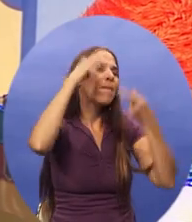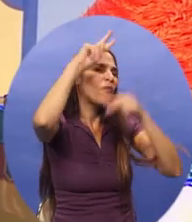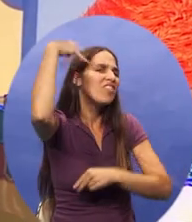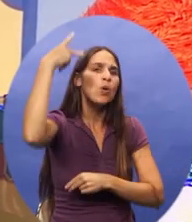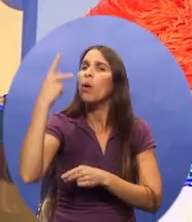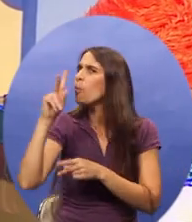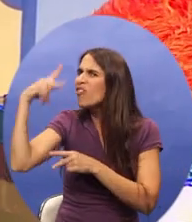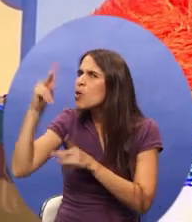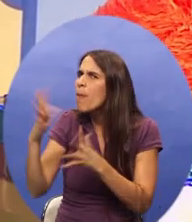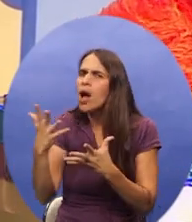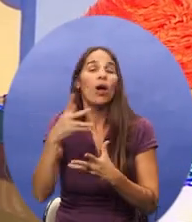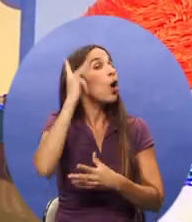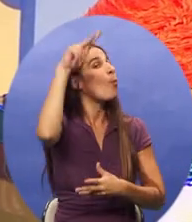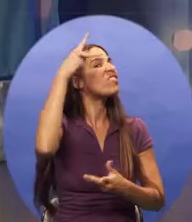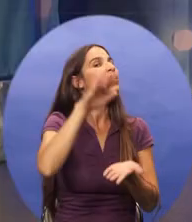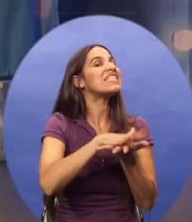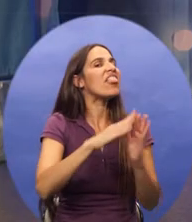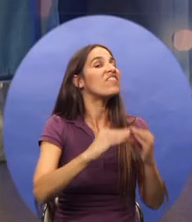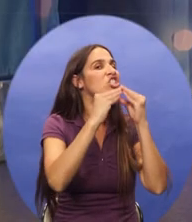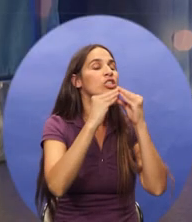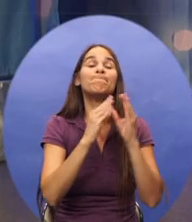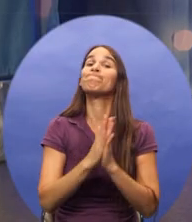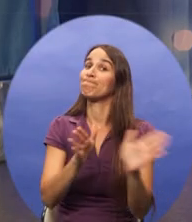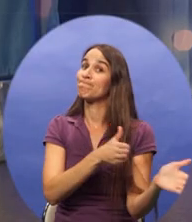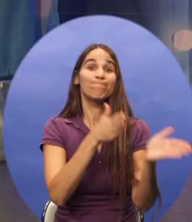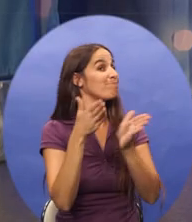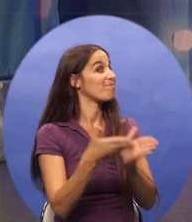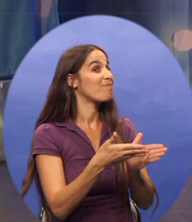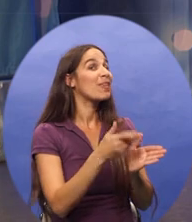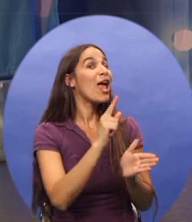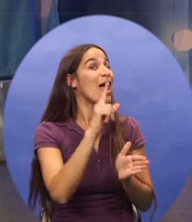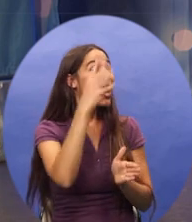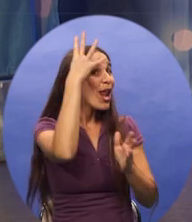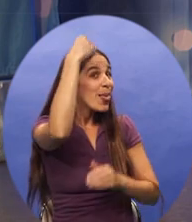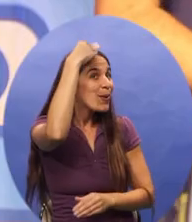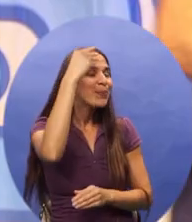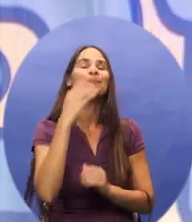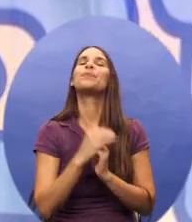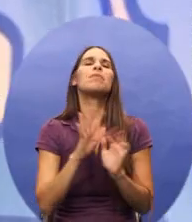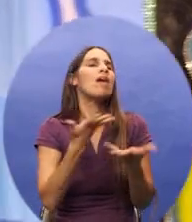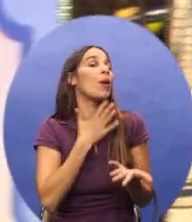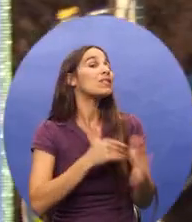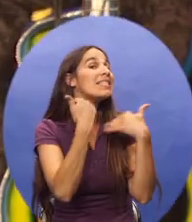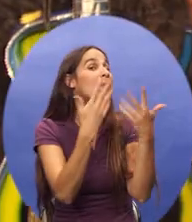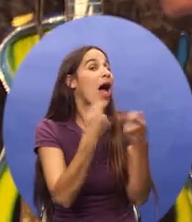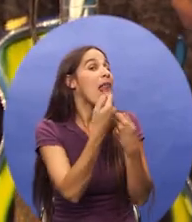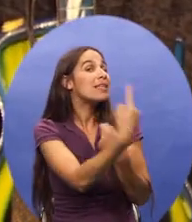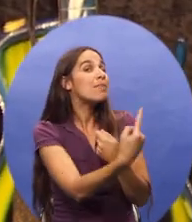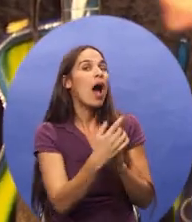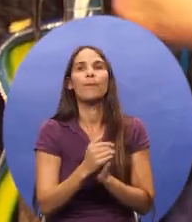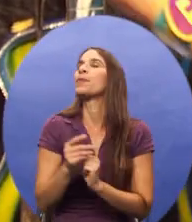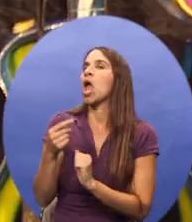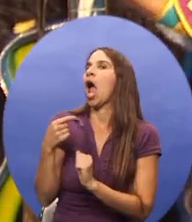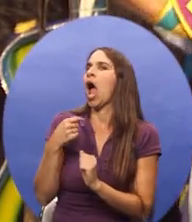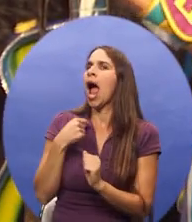איזה יופי, פרופסור למה? לסנדוויצ'ים. אז בעמדה השנייה, קבלו את... לולו! לולו, מה תרצה אתה לספר לנו על